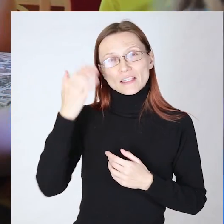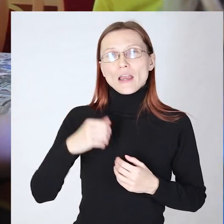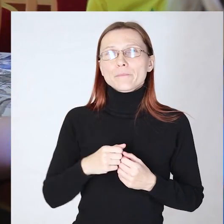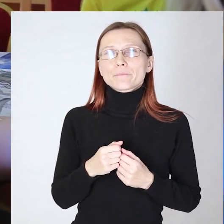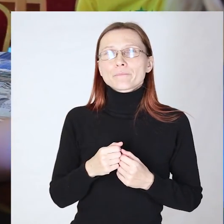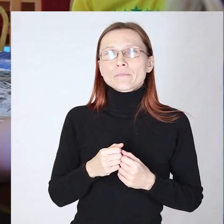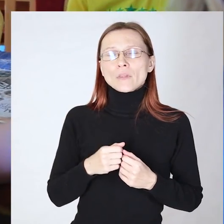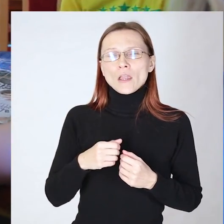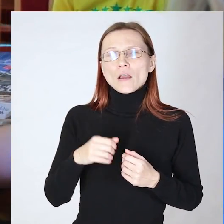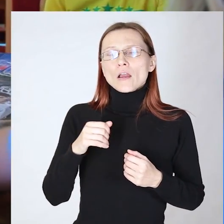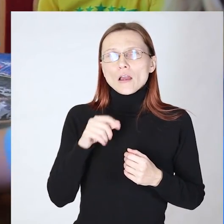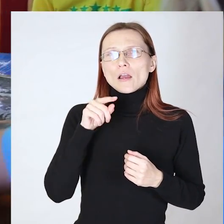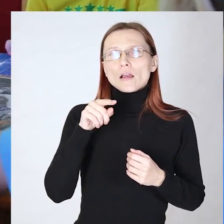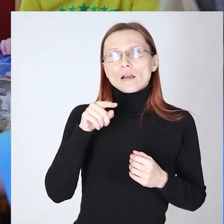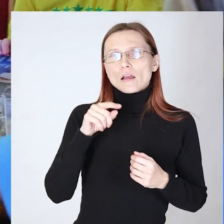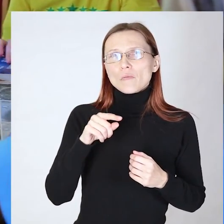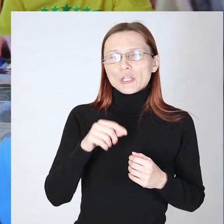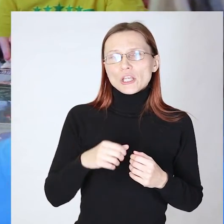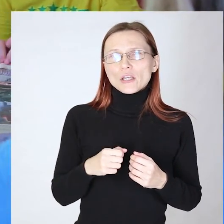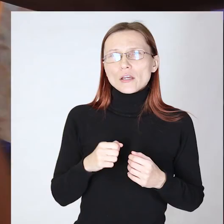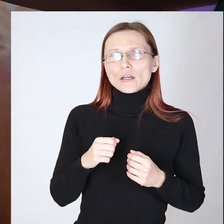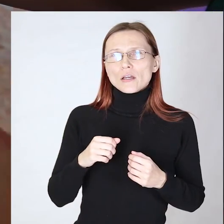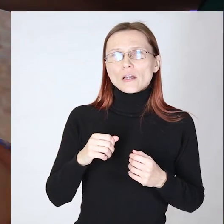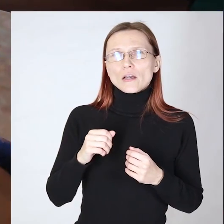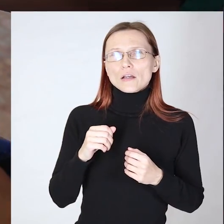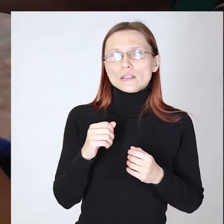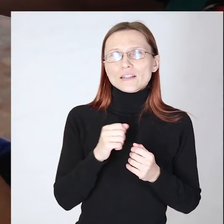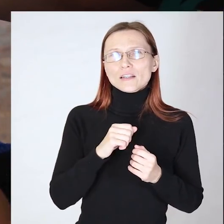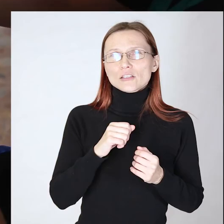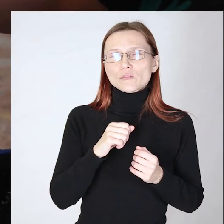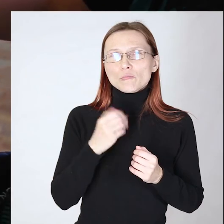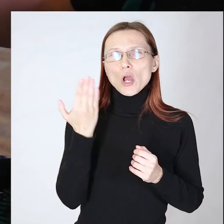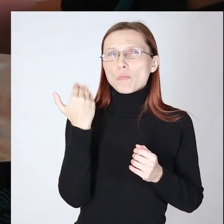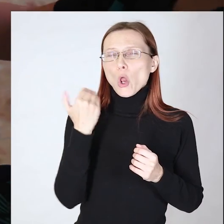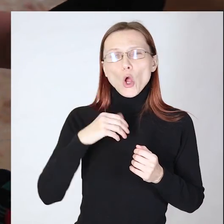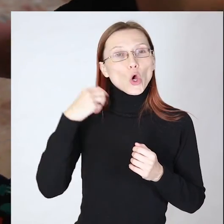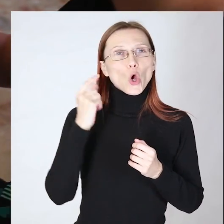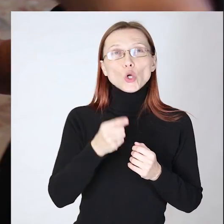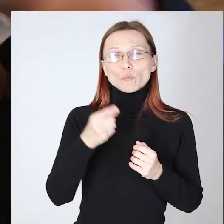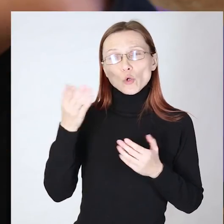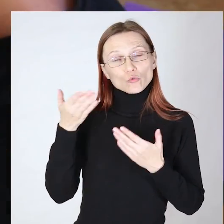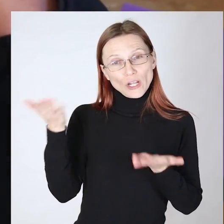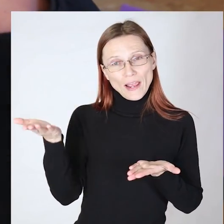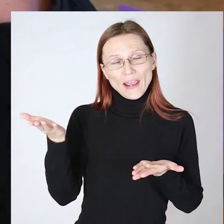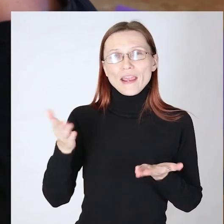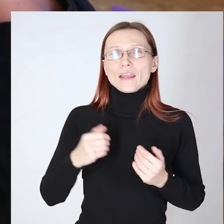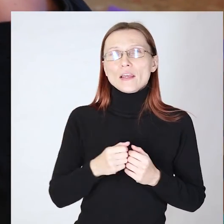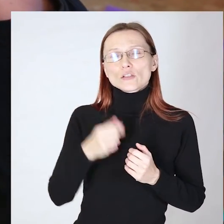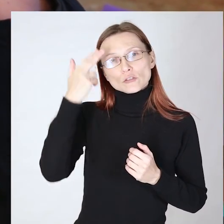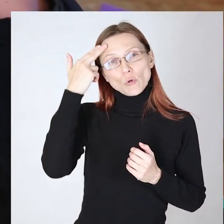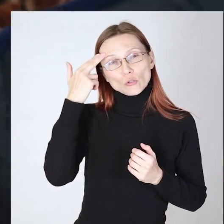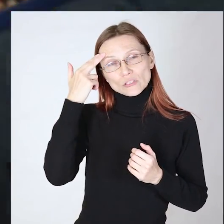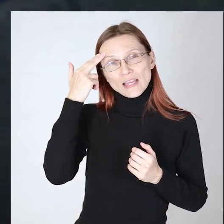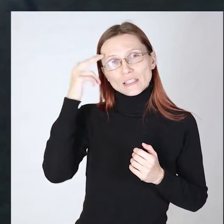určite by som všetkým tým, ktorí sa venujú mládeži, zo skúsenosti z